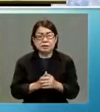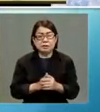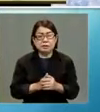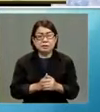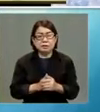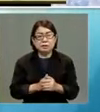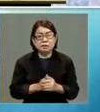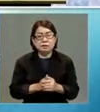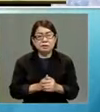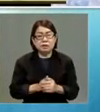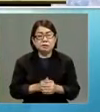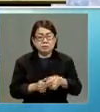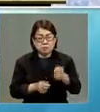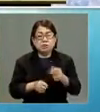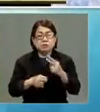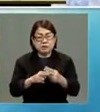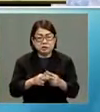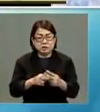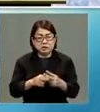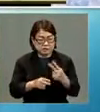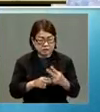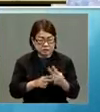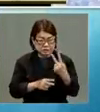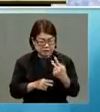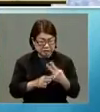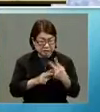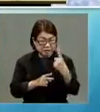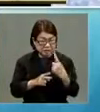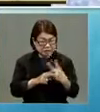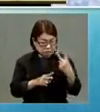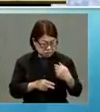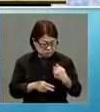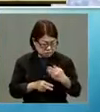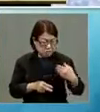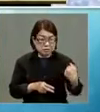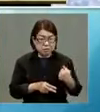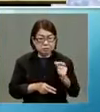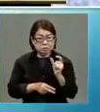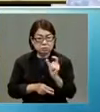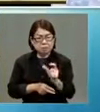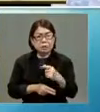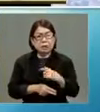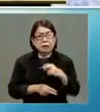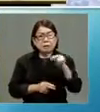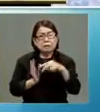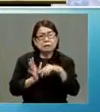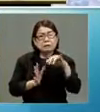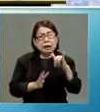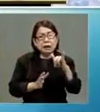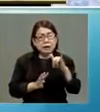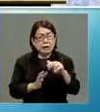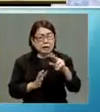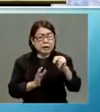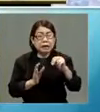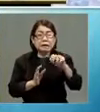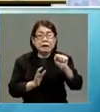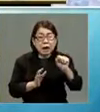ท่านกรอกชื่อและนามสกุลเท่านั้นไม่ต้องใส่ระบุคำนำหน้าว่าเป็นนายนางหรือนางสาว